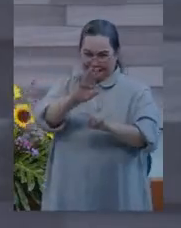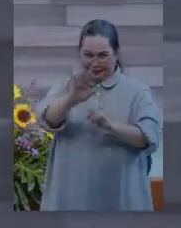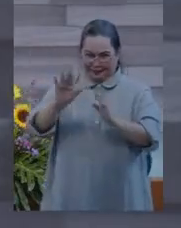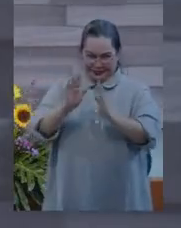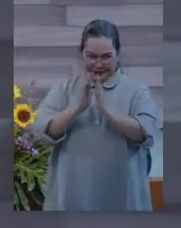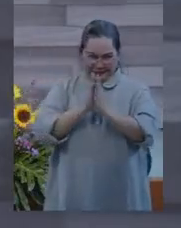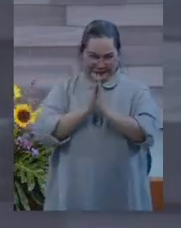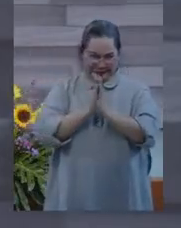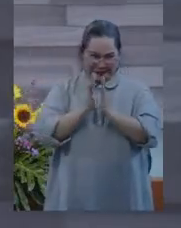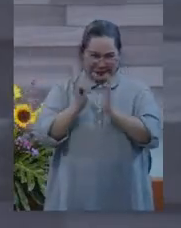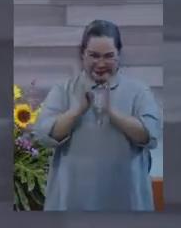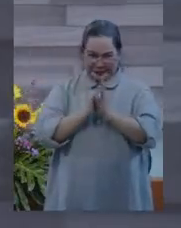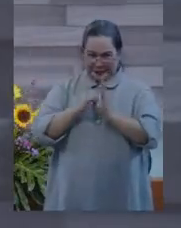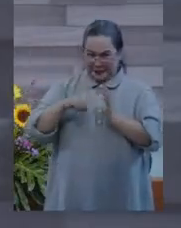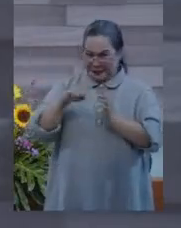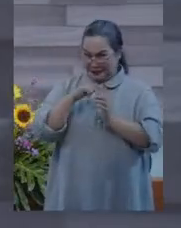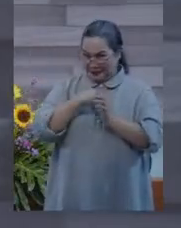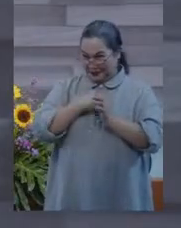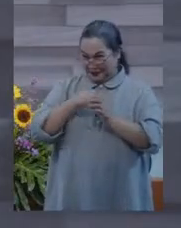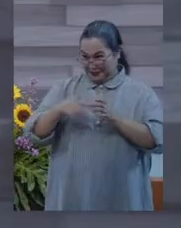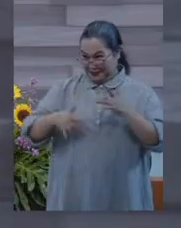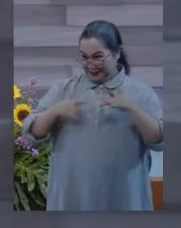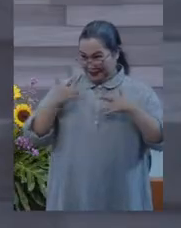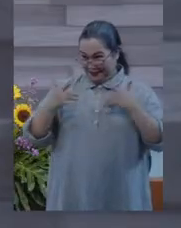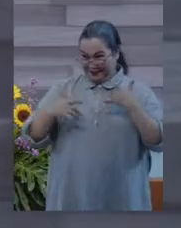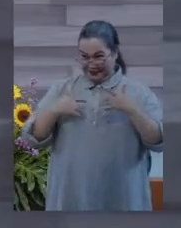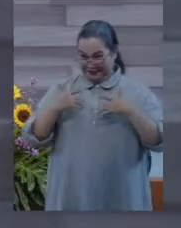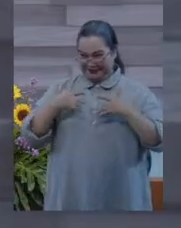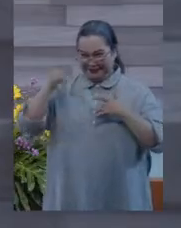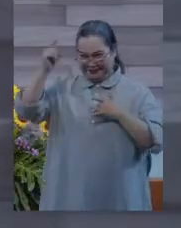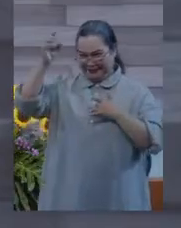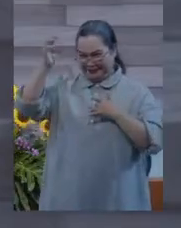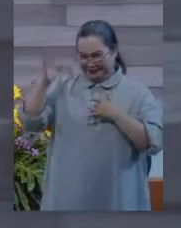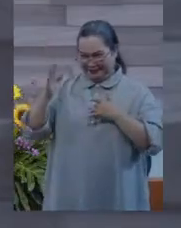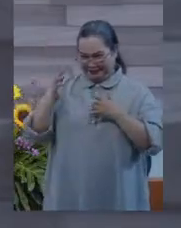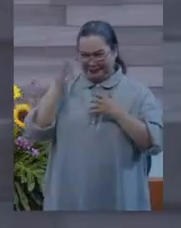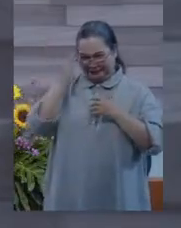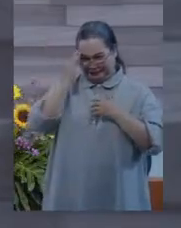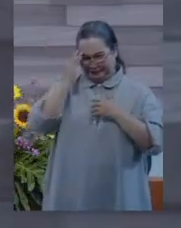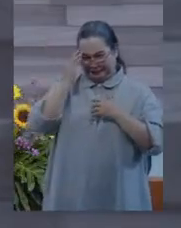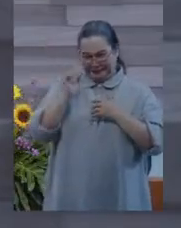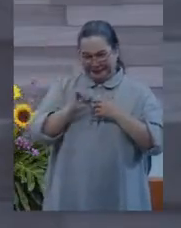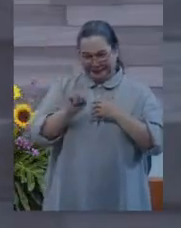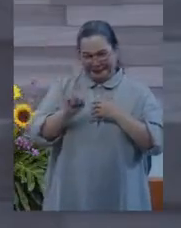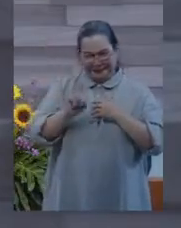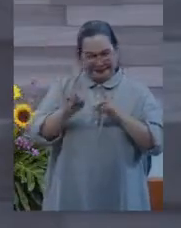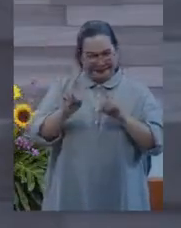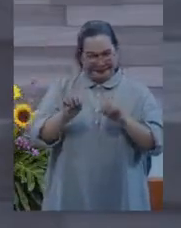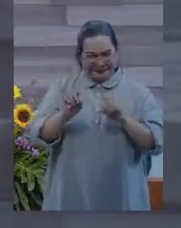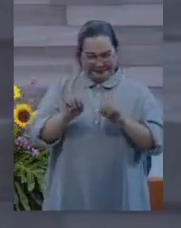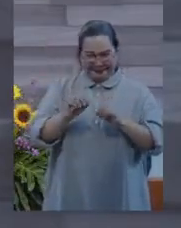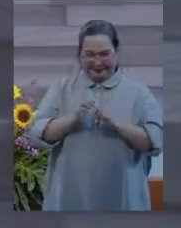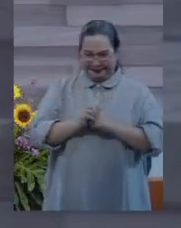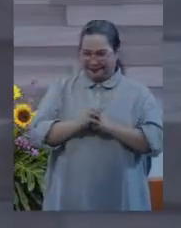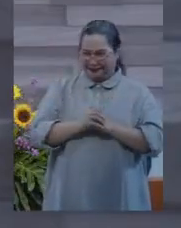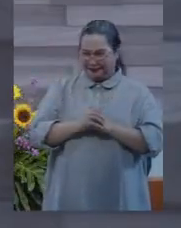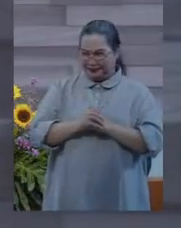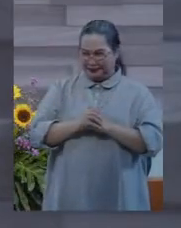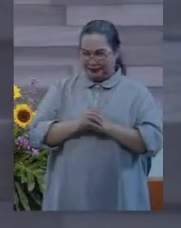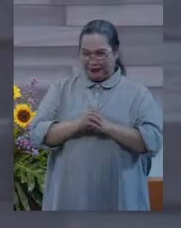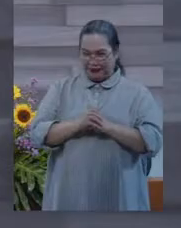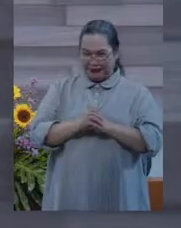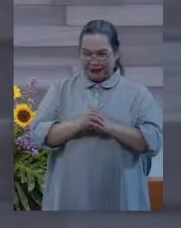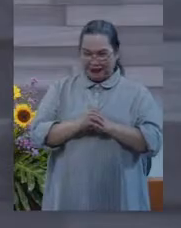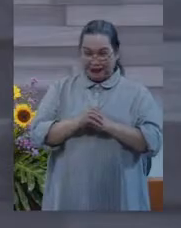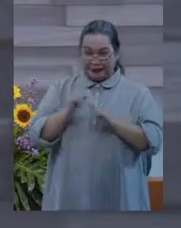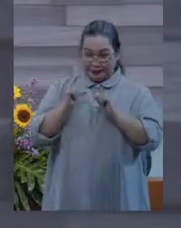Yan ang ating kaaliwan na ang ating Diyos alam ang lahat. Nagpapatuloy tayo